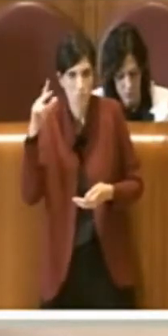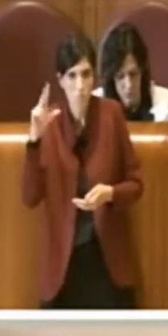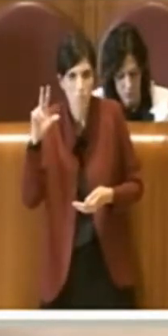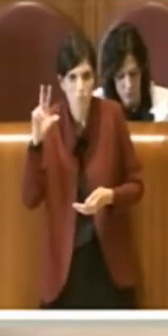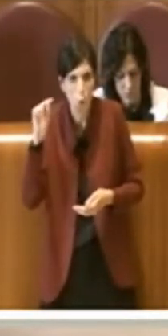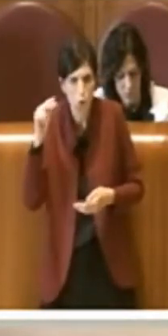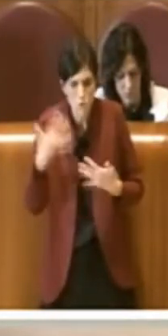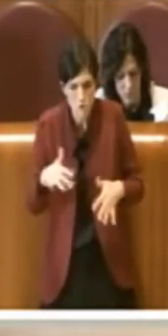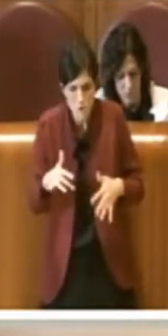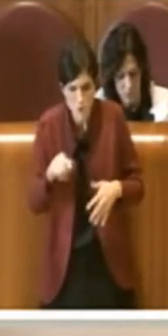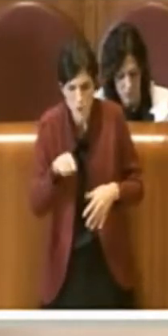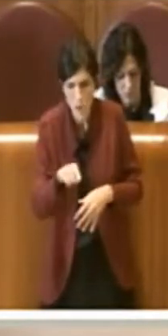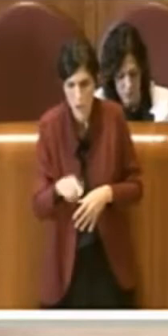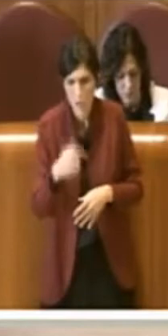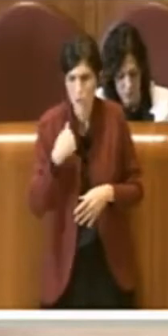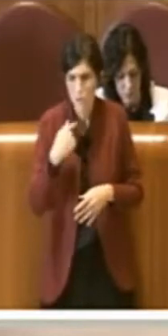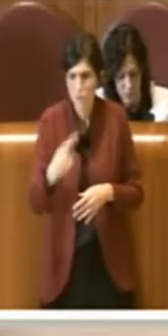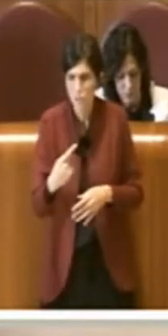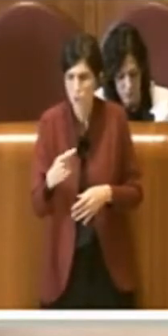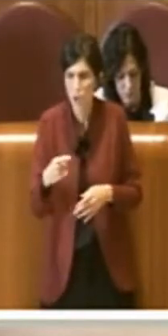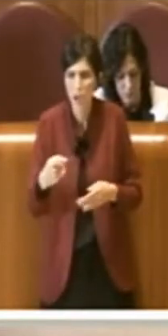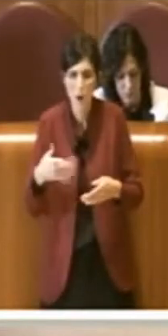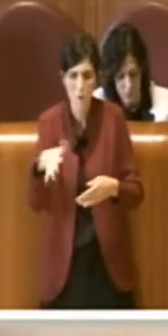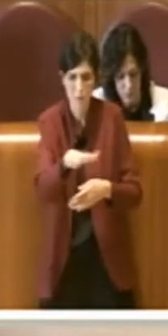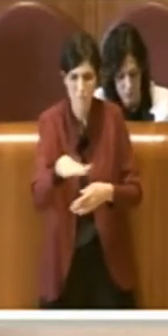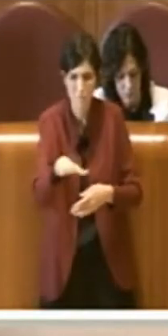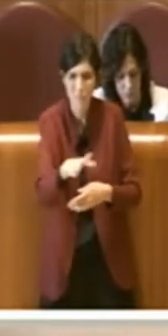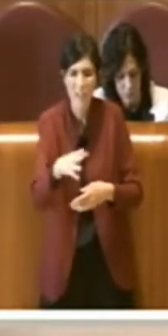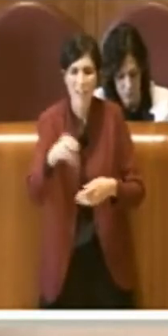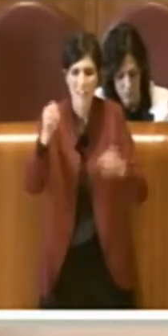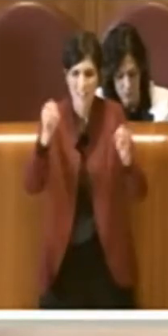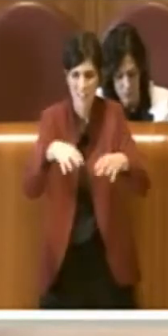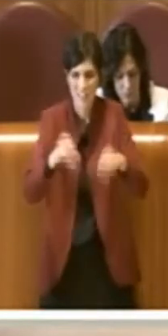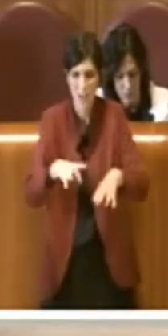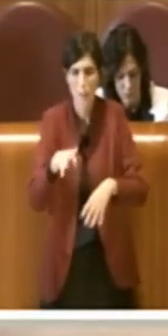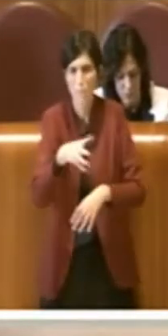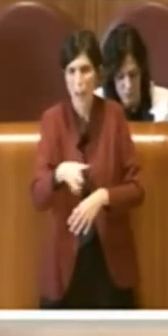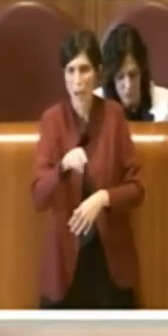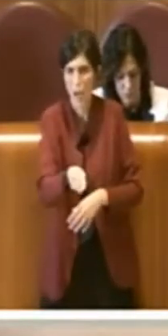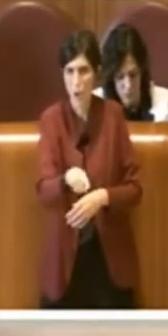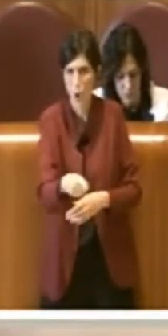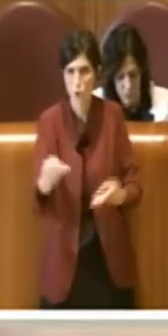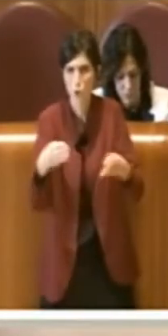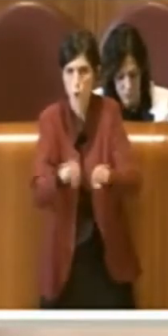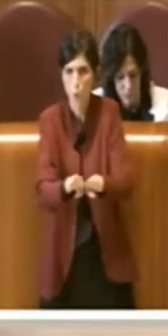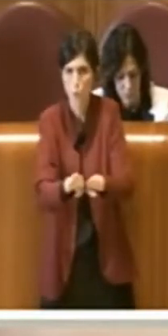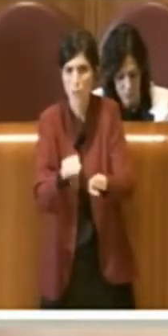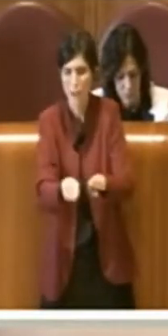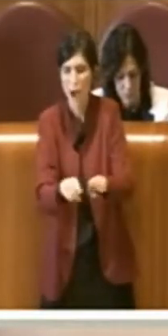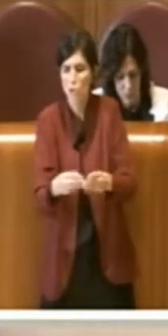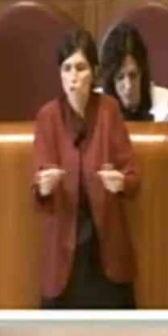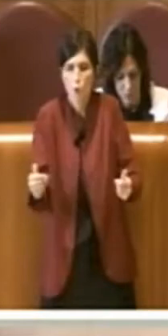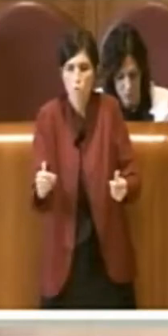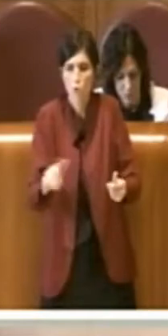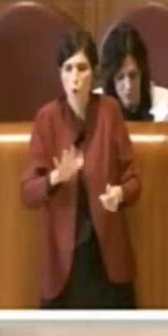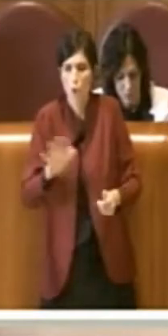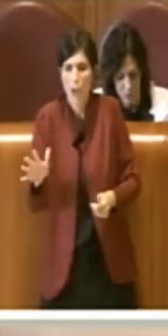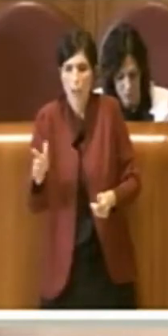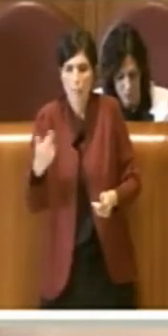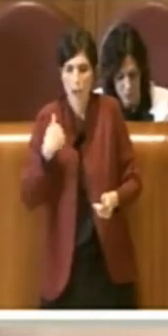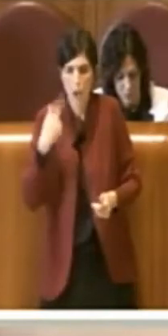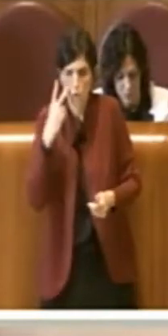vizio di andare a chiudere discariche, come è successo con Malagrozza, senza trovare le soluzioni alternative, ecco, questo